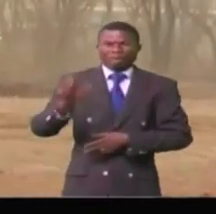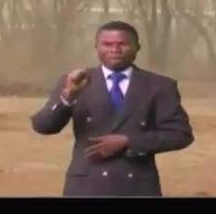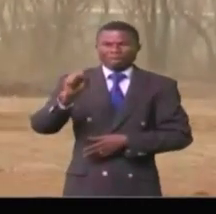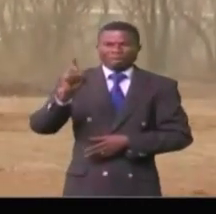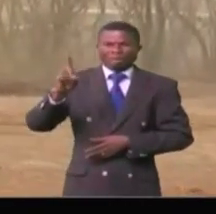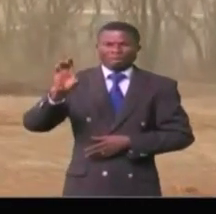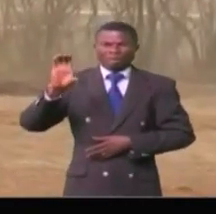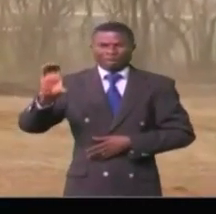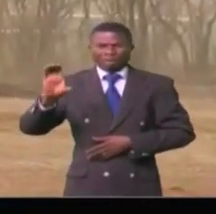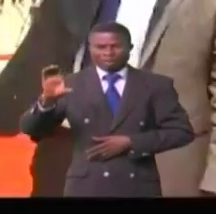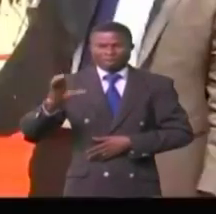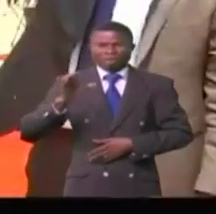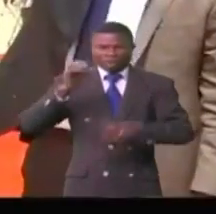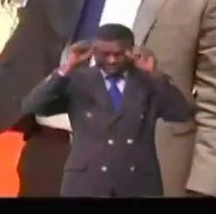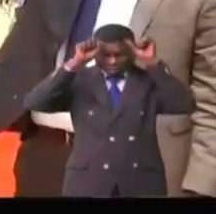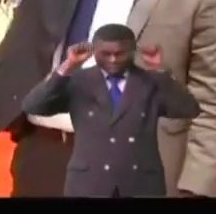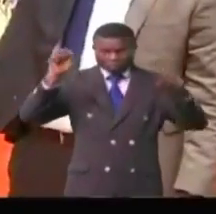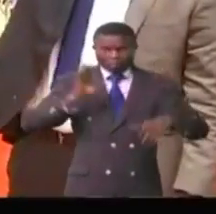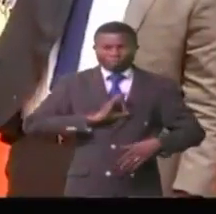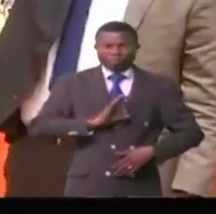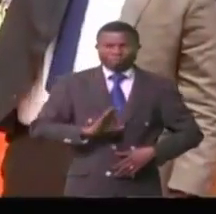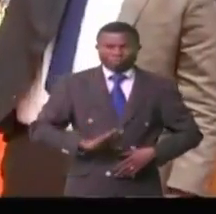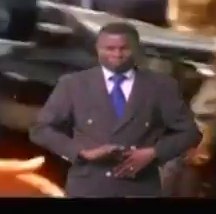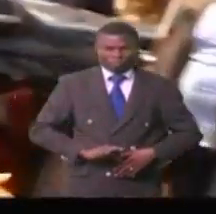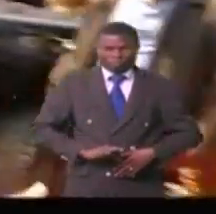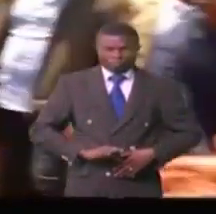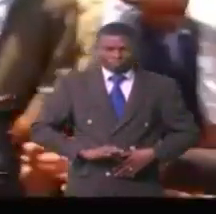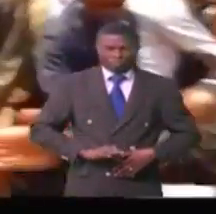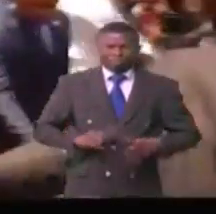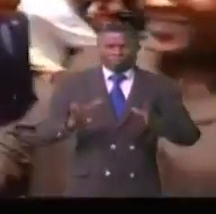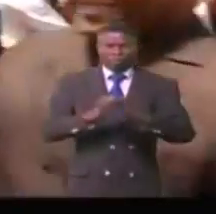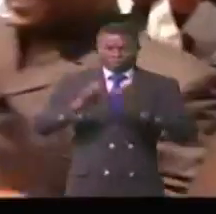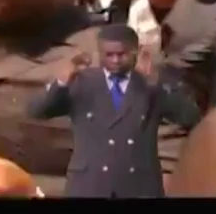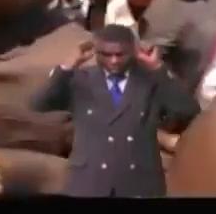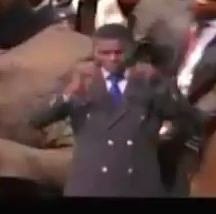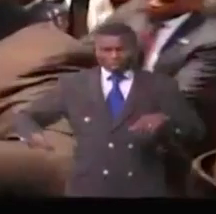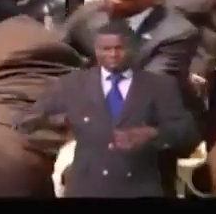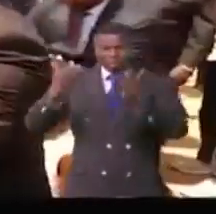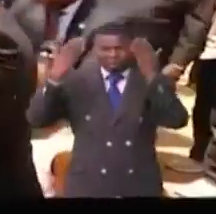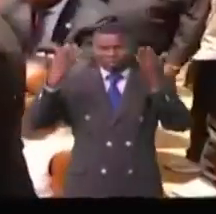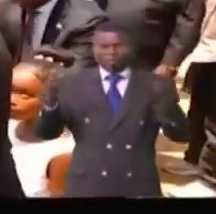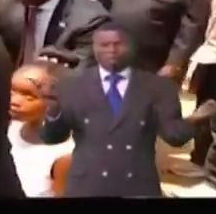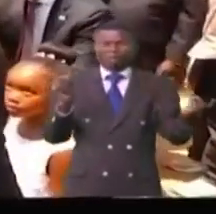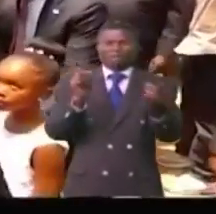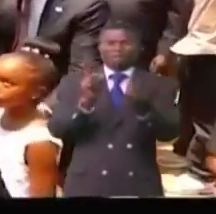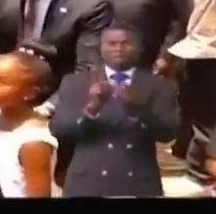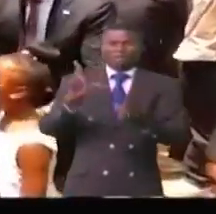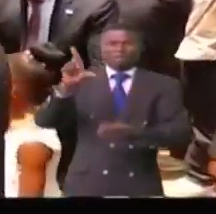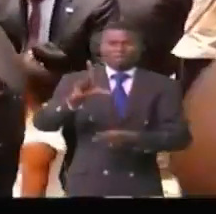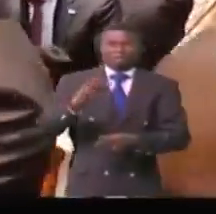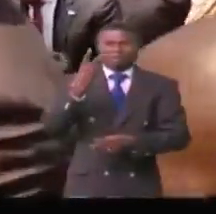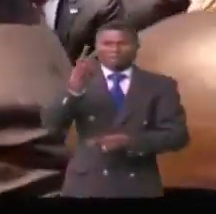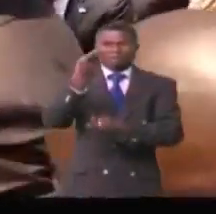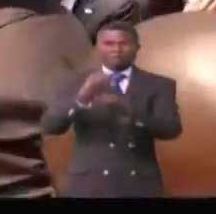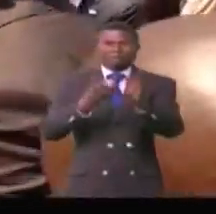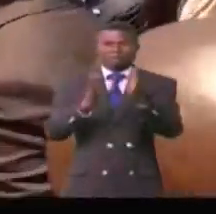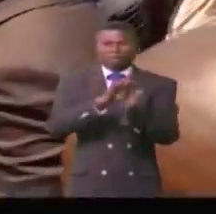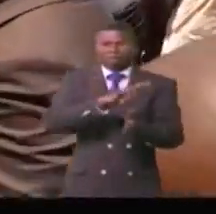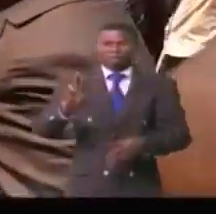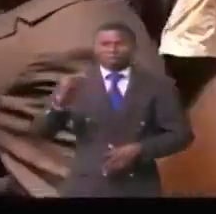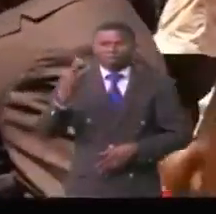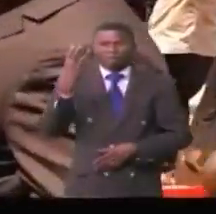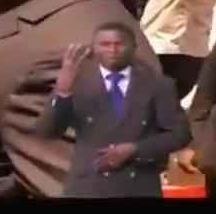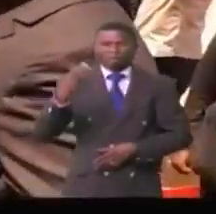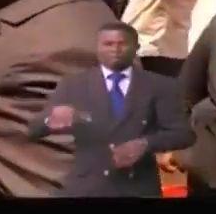australe, Félix-Antoine Tshisekedi Tshilombo et Akayinde Ichilema se sont retrouvés ce lundi 2 octobre 2023 à